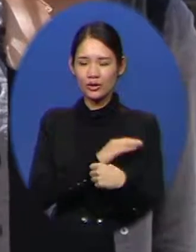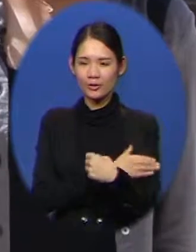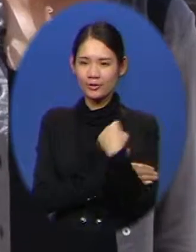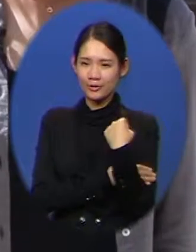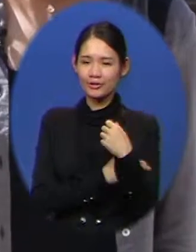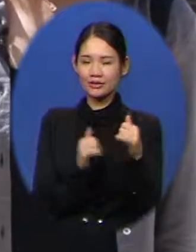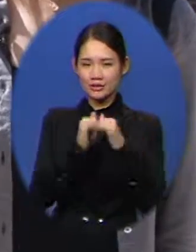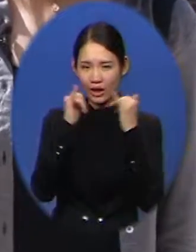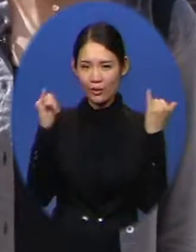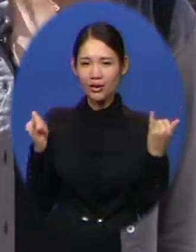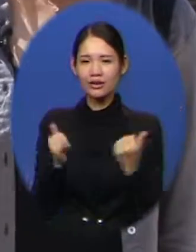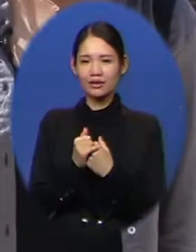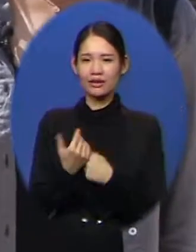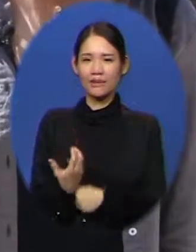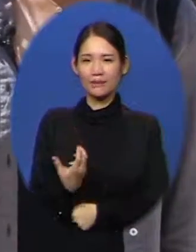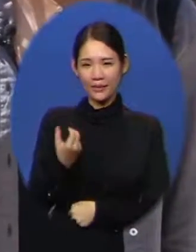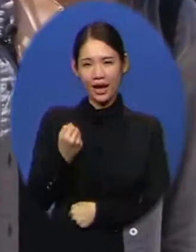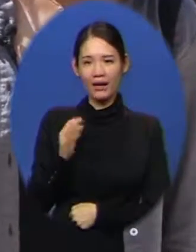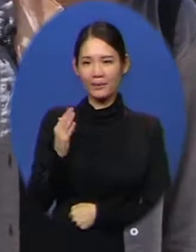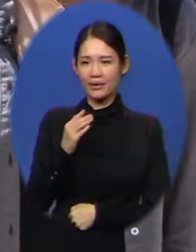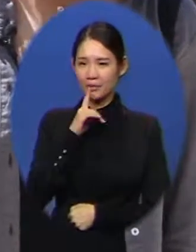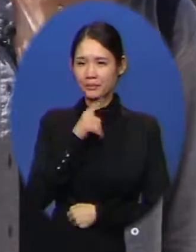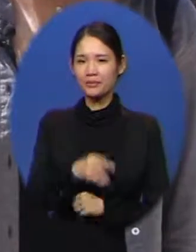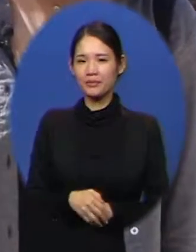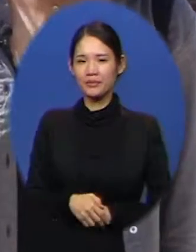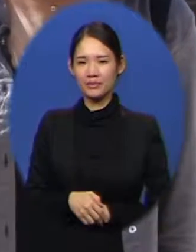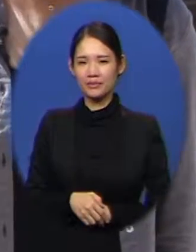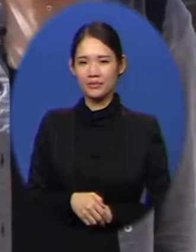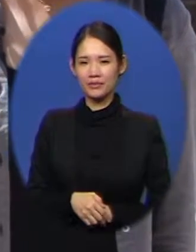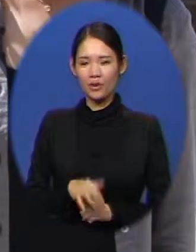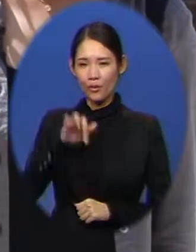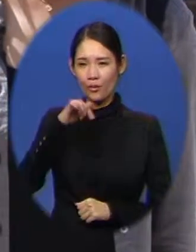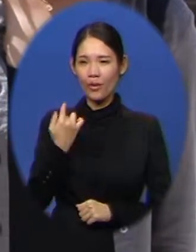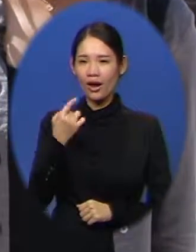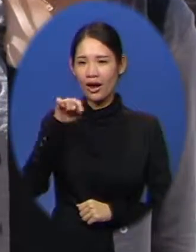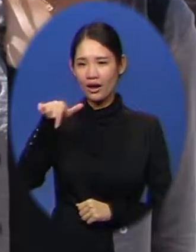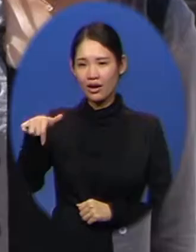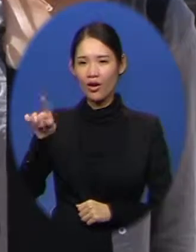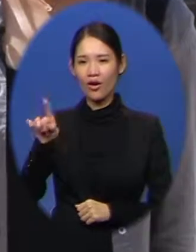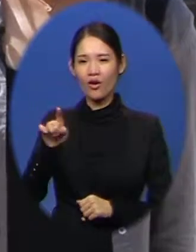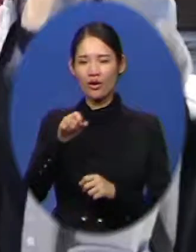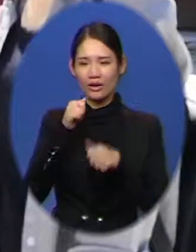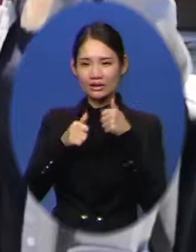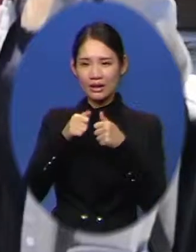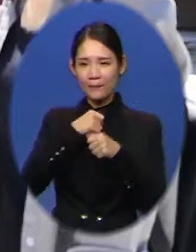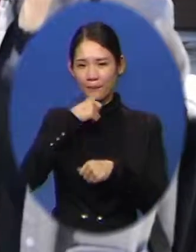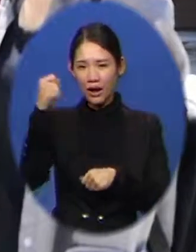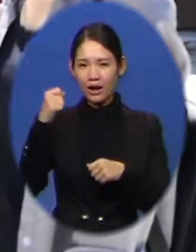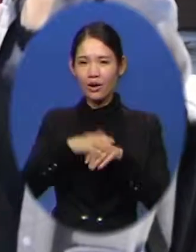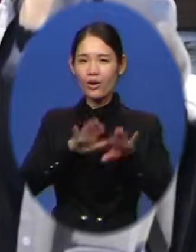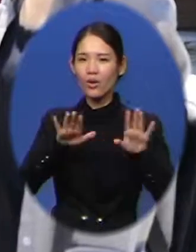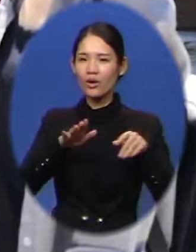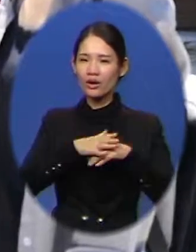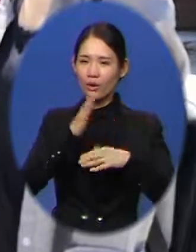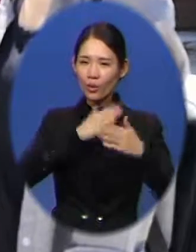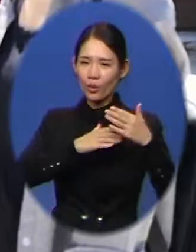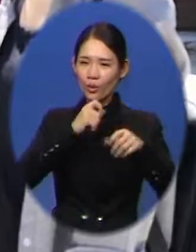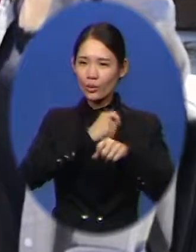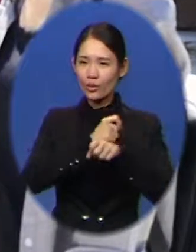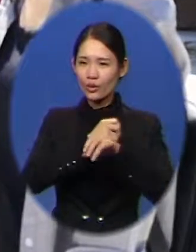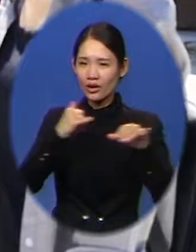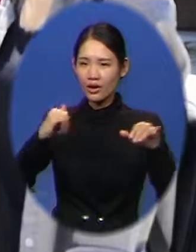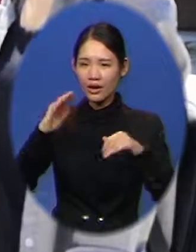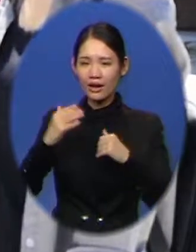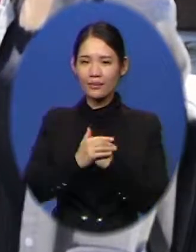권세? 사회적으로도 갖게 된 거죠. 과거 급제에서 이제 나중에 거기 오늘날 말하면 공무원이 되면 이제